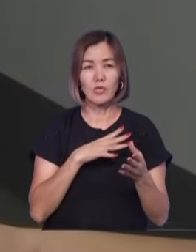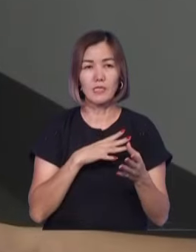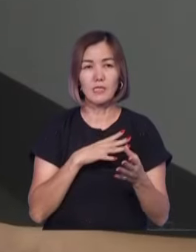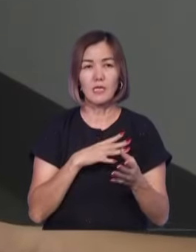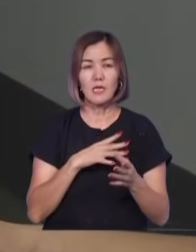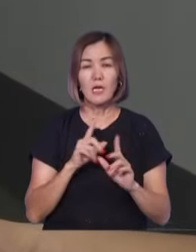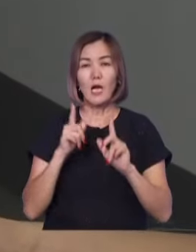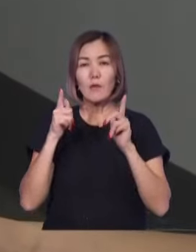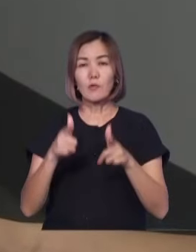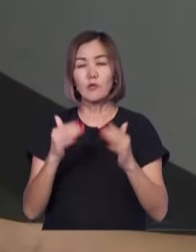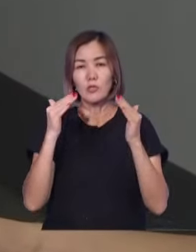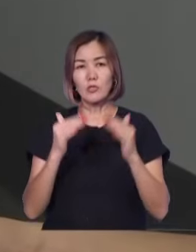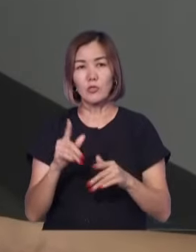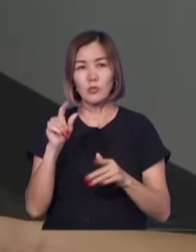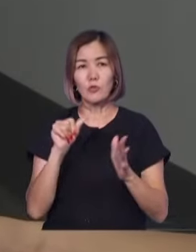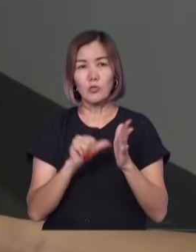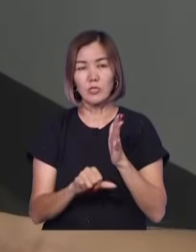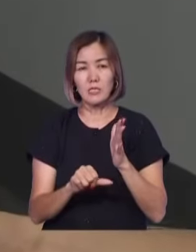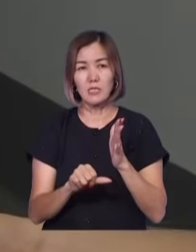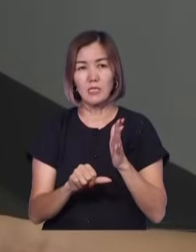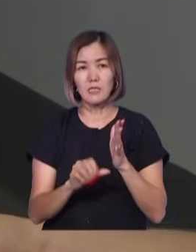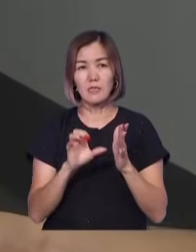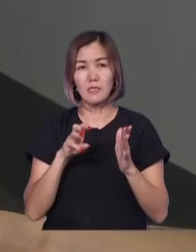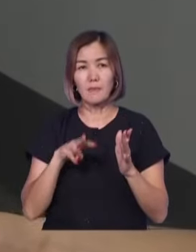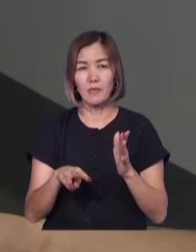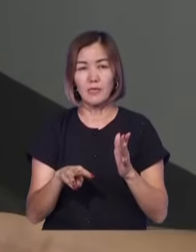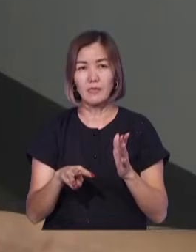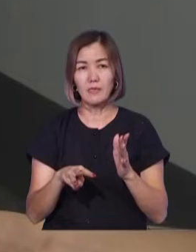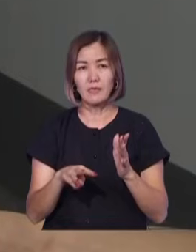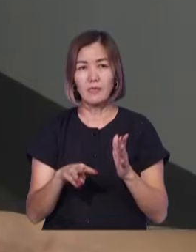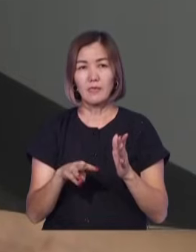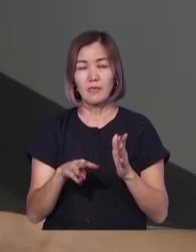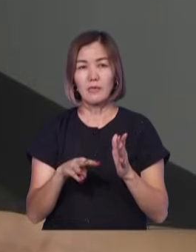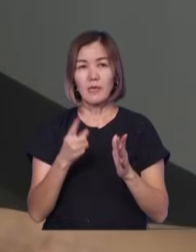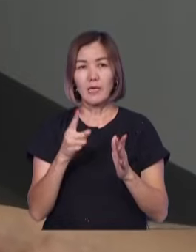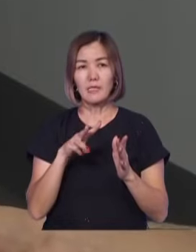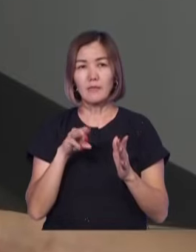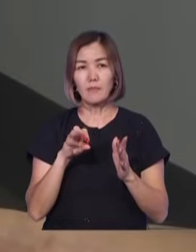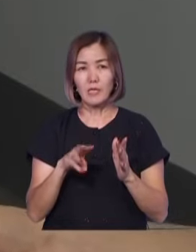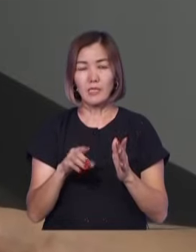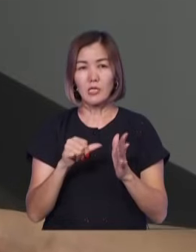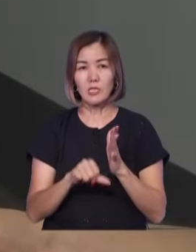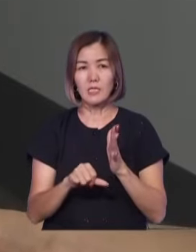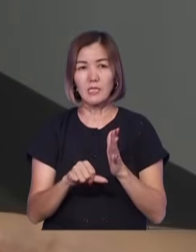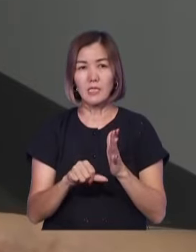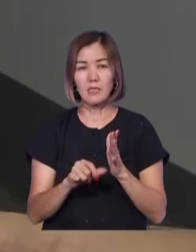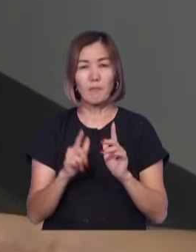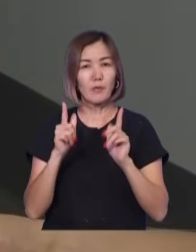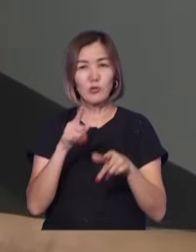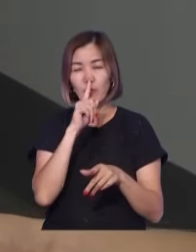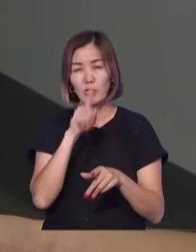ниже 160 сантиметров то есть Мет 60 не подходит для